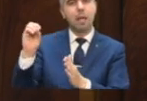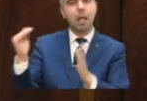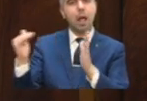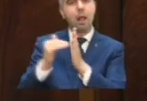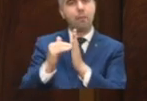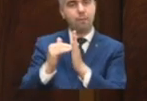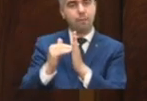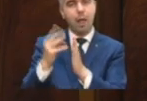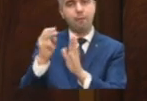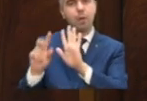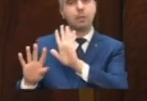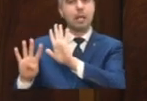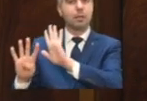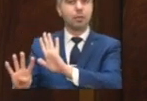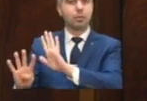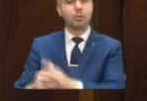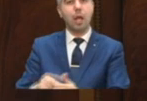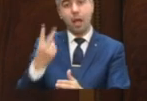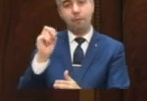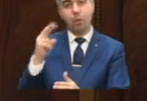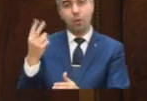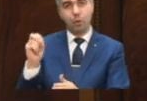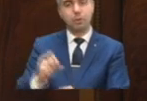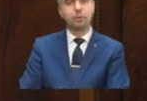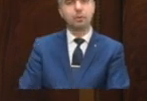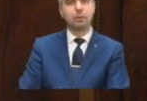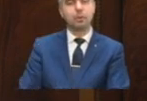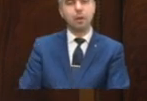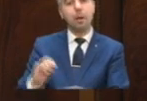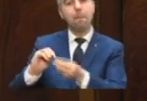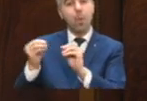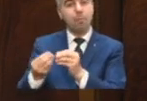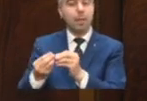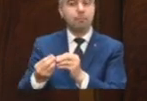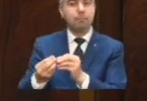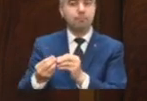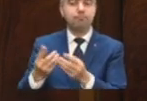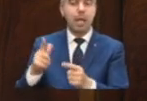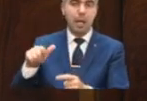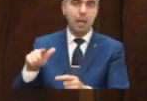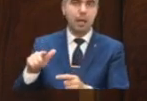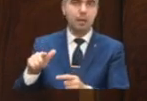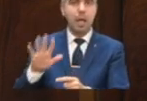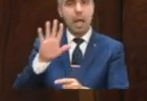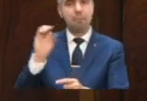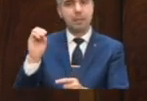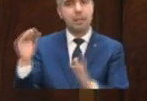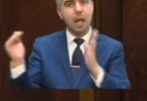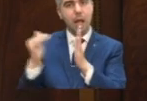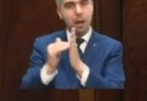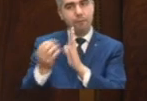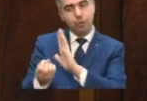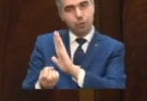في 2019. 2020 فيه مشكل، قلتها لكم، درنا 50,000 منصب شغل